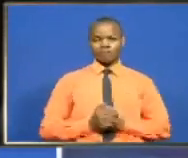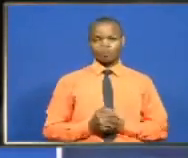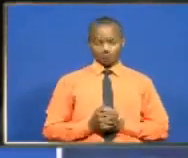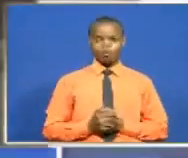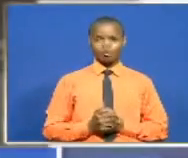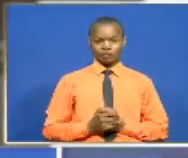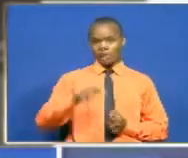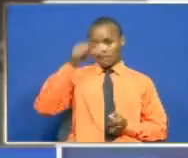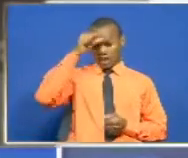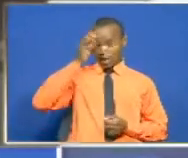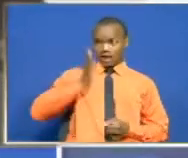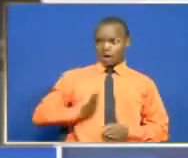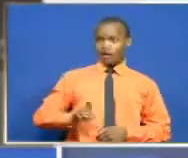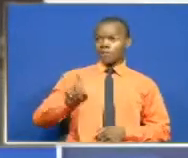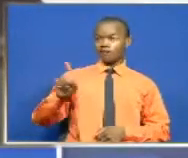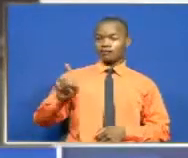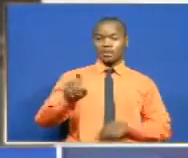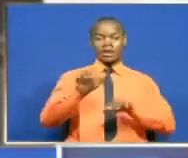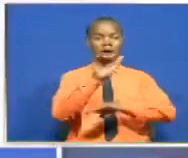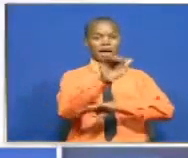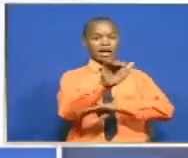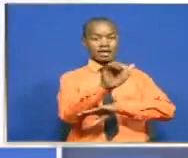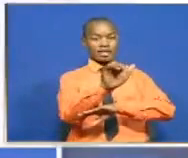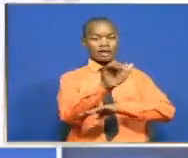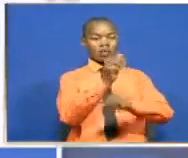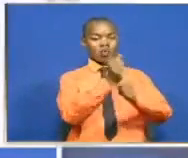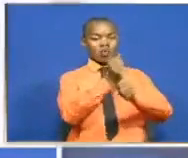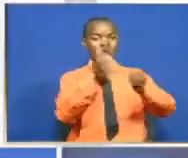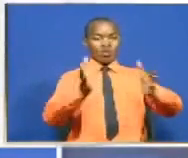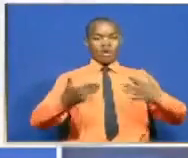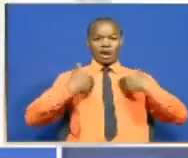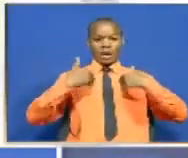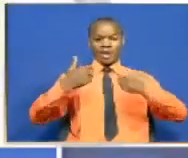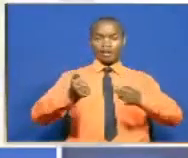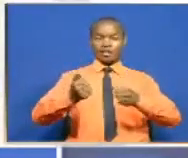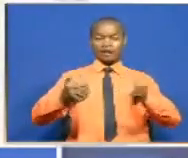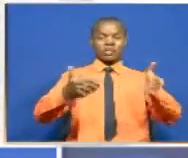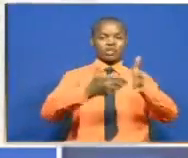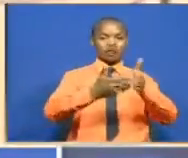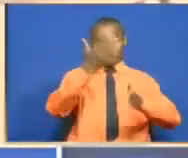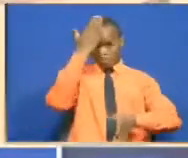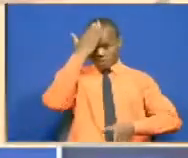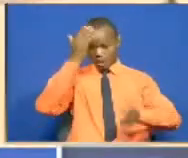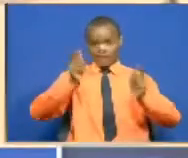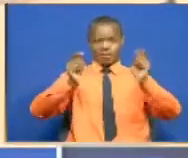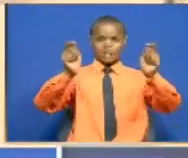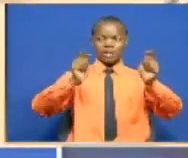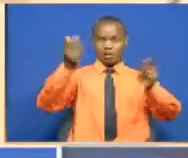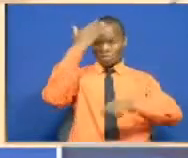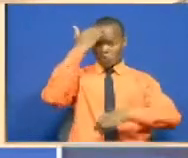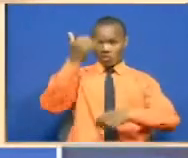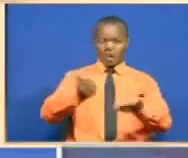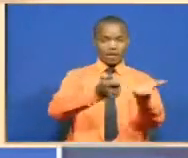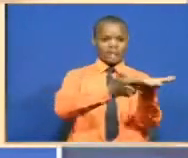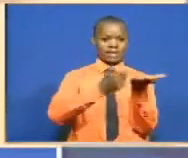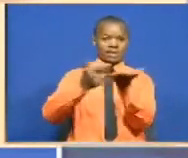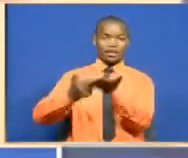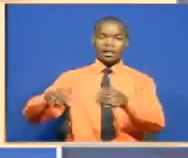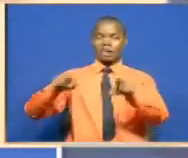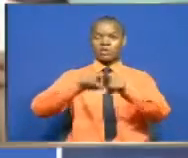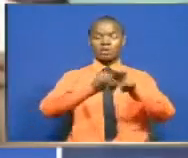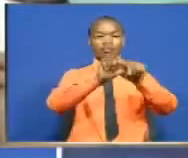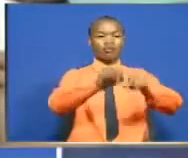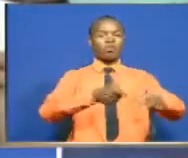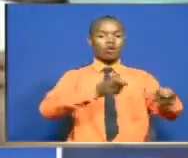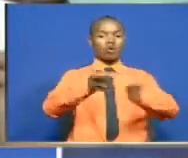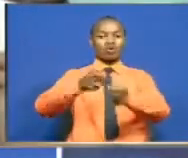is calling for medics in Busia to give Monday's planned strike a wide berth, saying Kenya risks negating strides made in combating the COVID-19